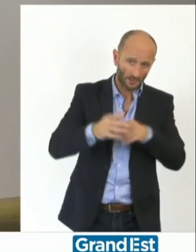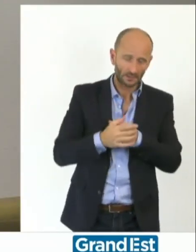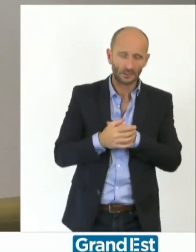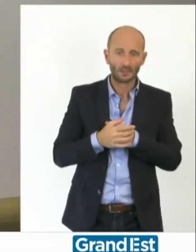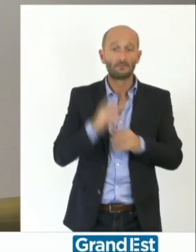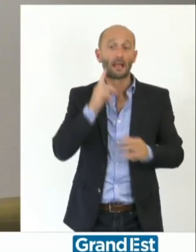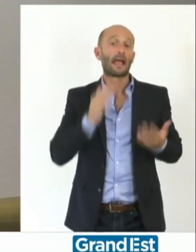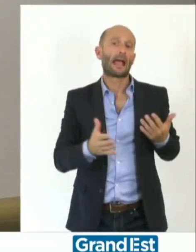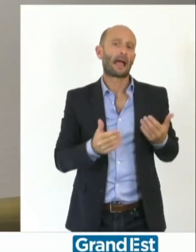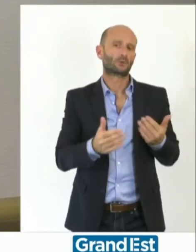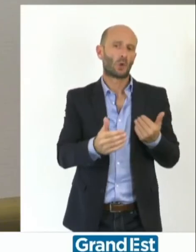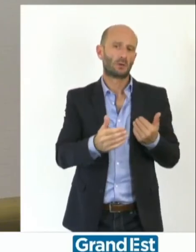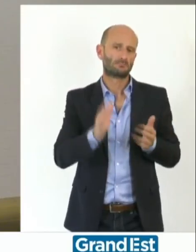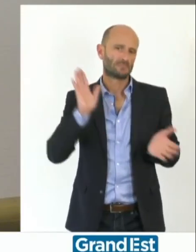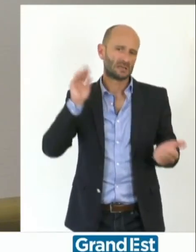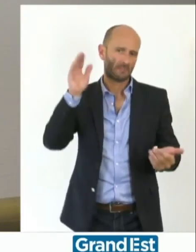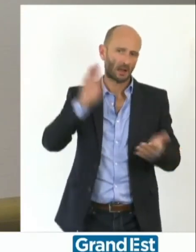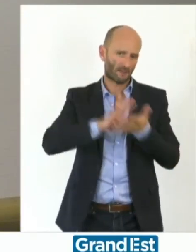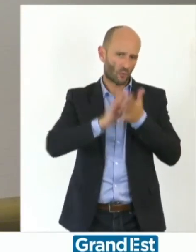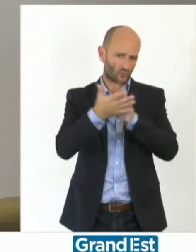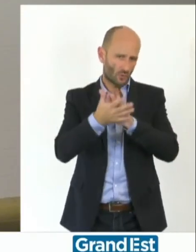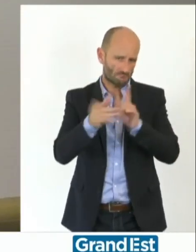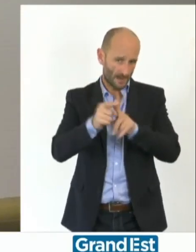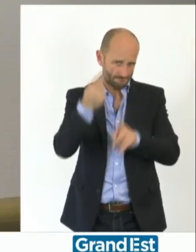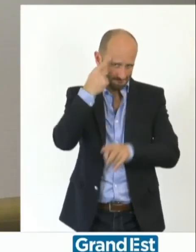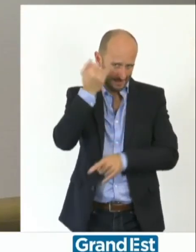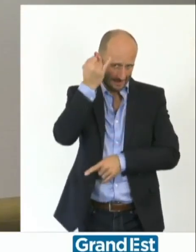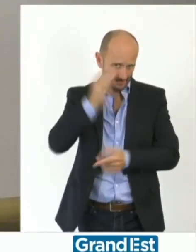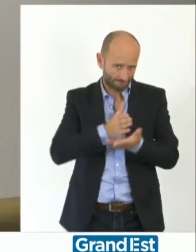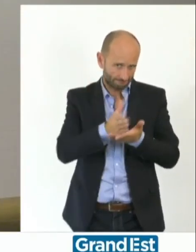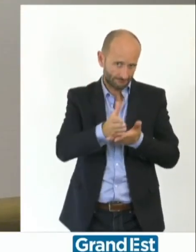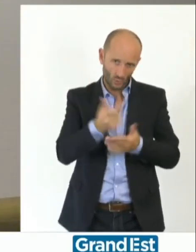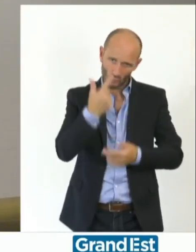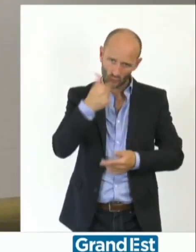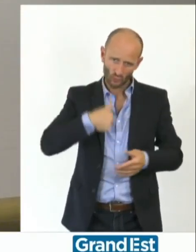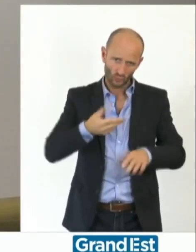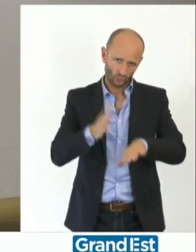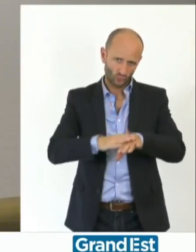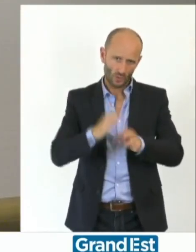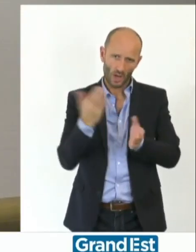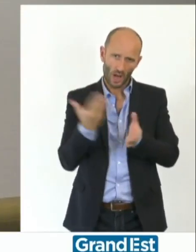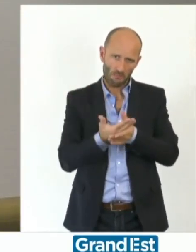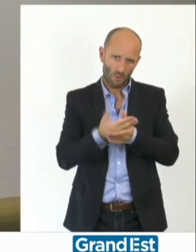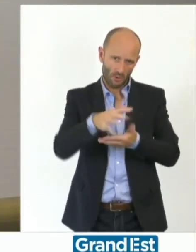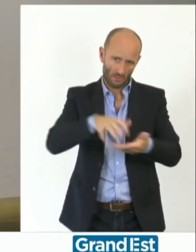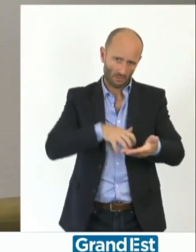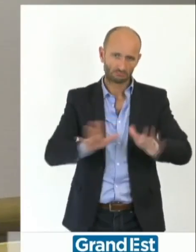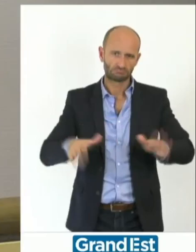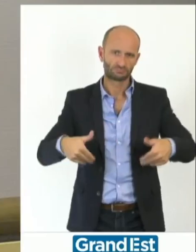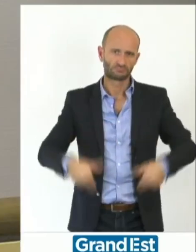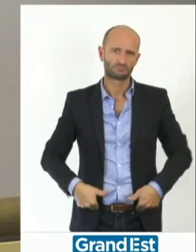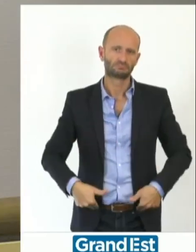qui j'espère ira dans notre sens nous nous abstiendrons sur ce rapport je vous remercie